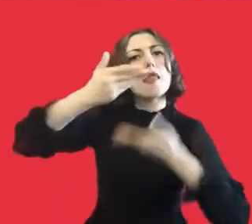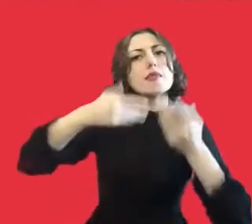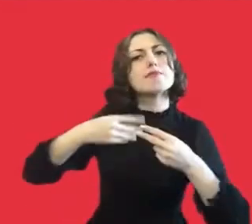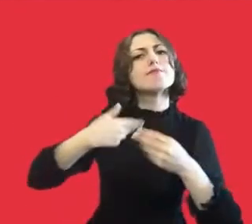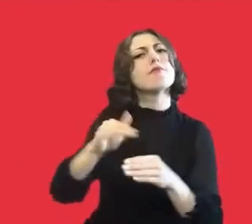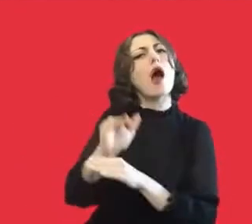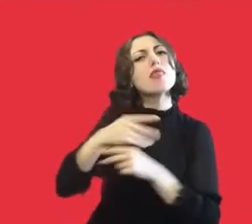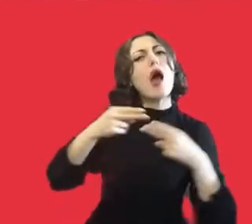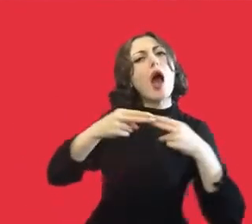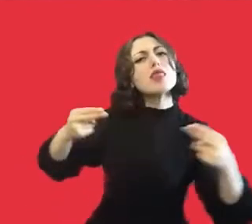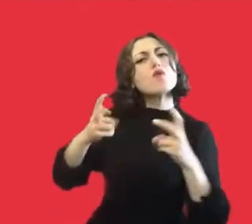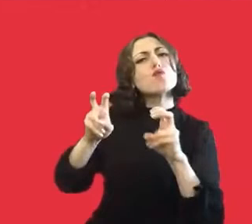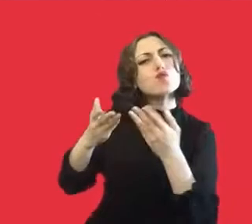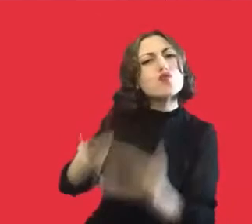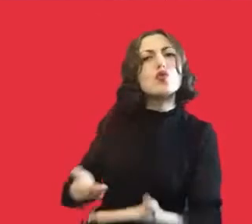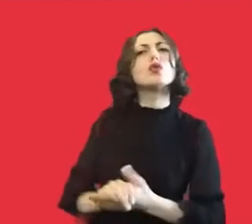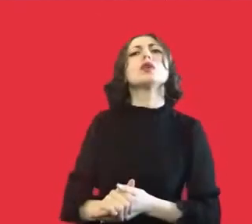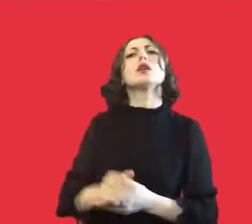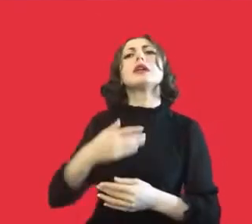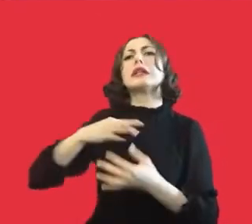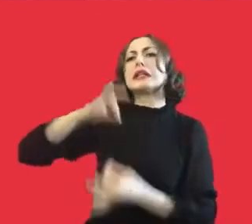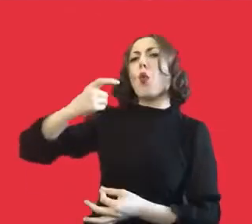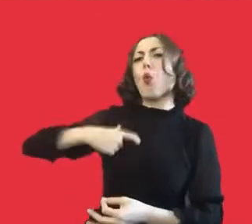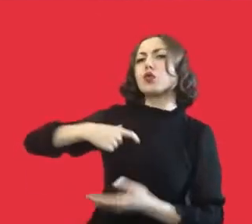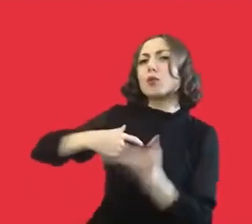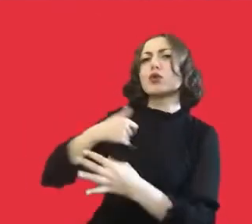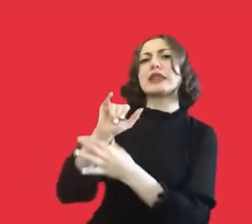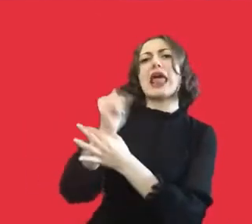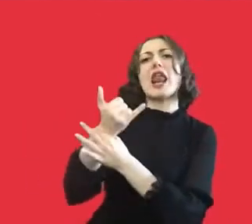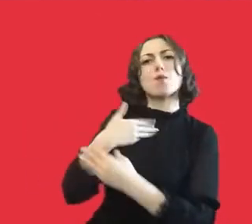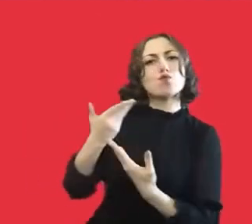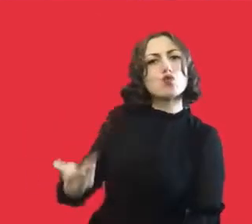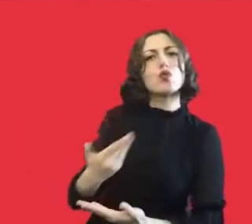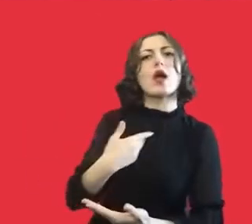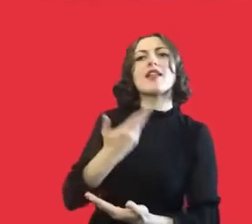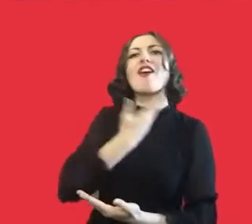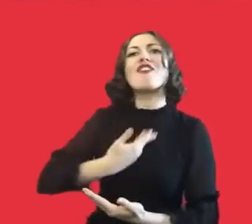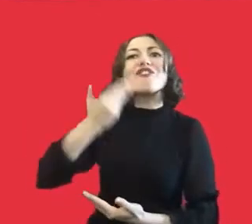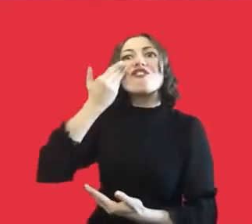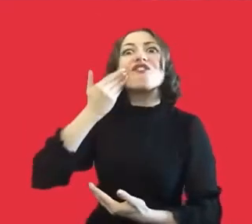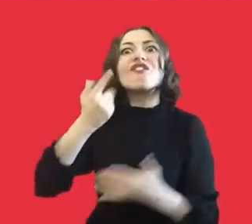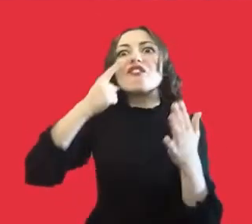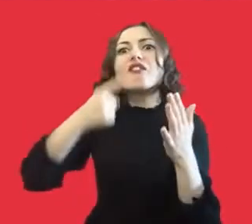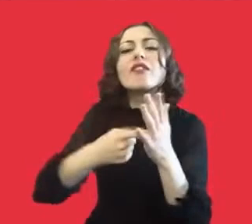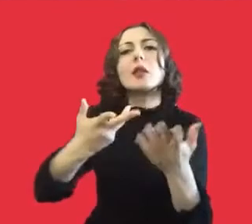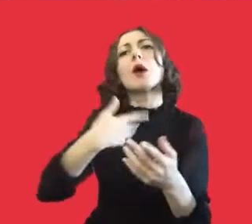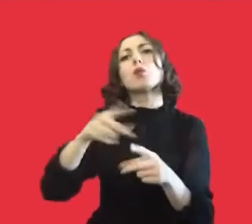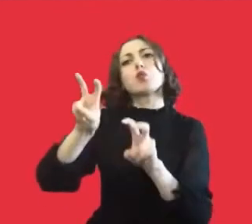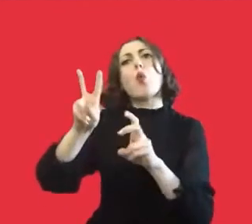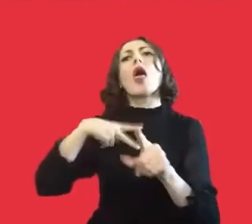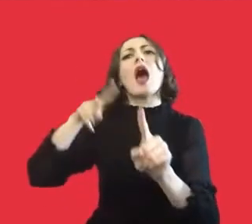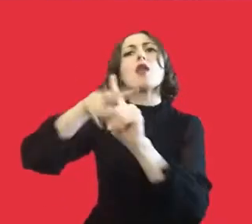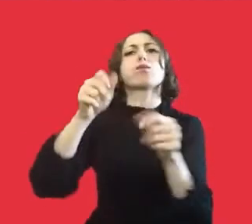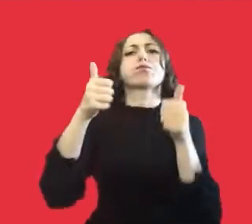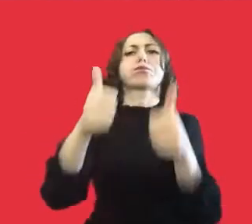budur. Yetkinliklerim bunlardır. İlgi alanlarım bunlardır. Ben size bu alanlarda katkı verebilirim, şu zamanlarda katkı